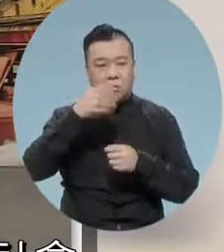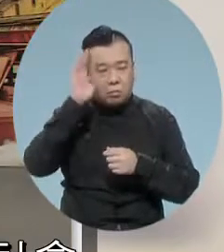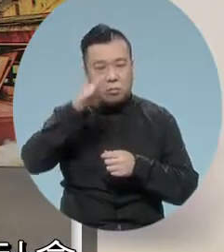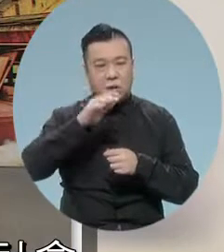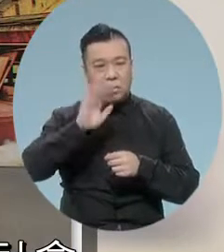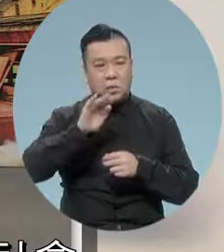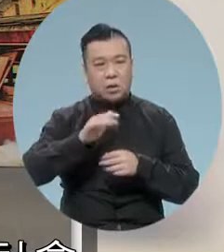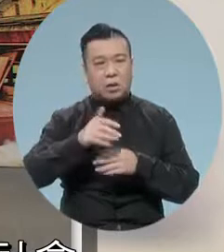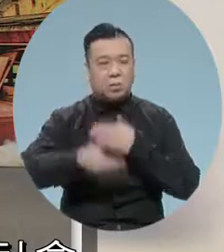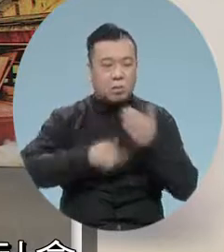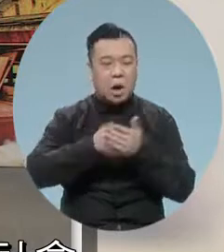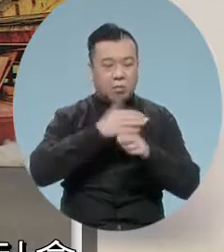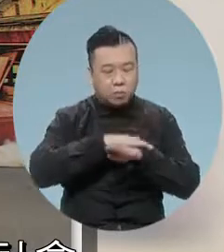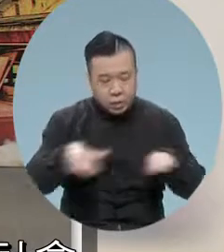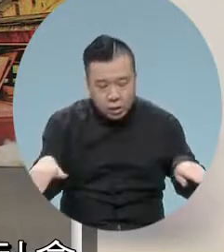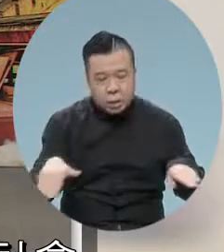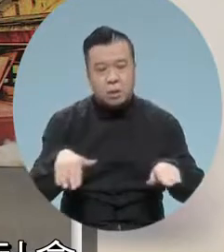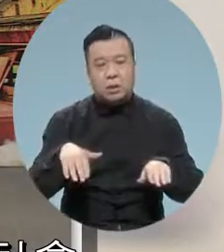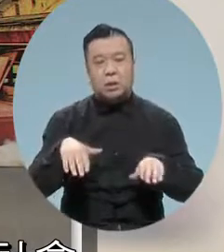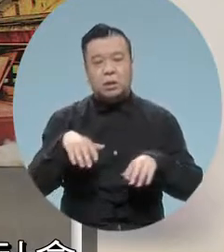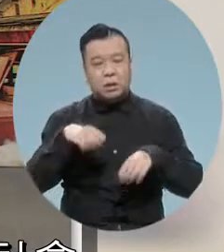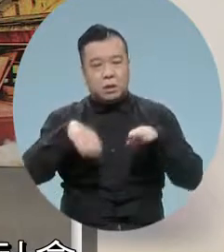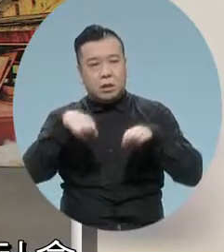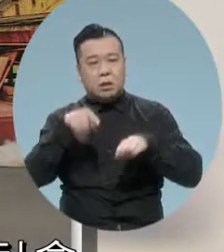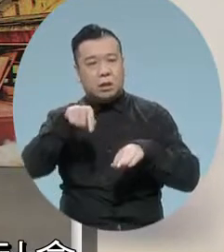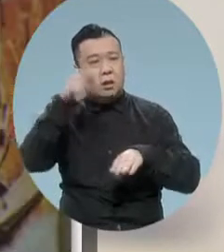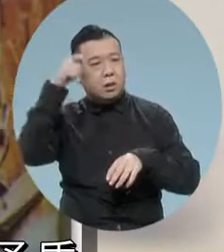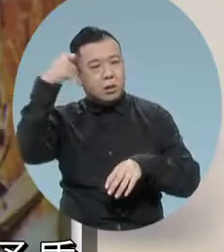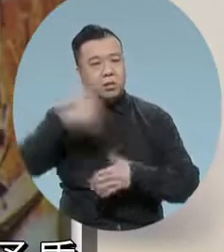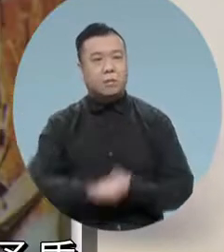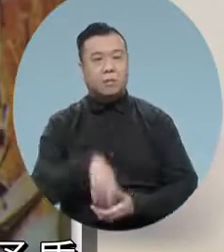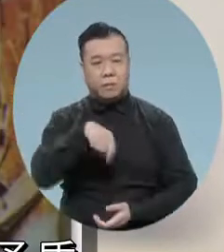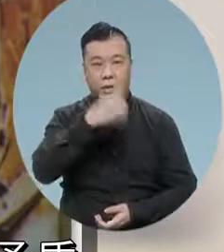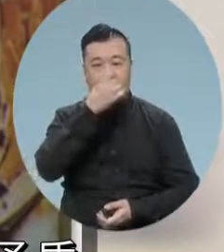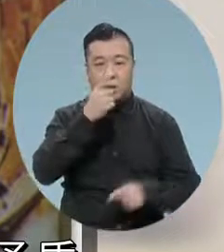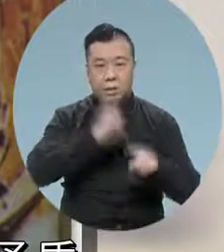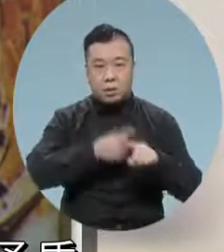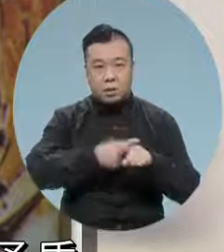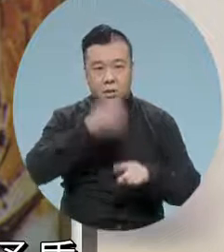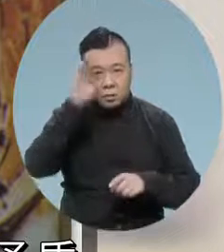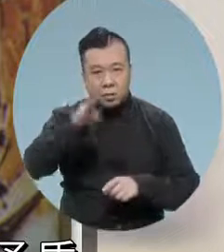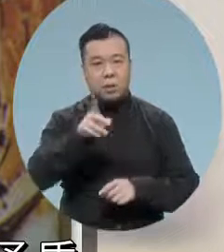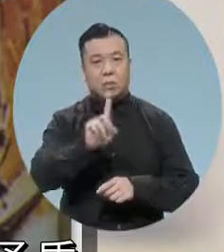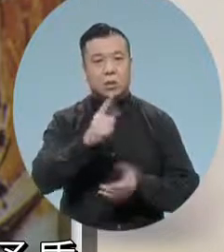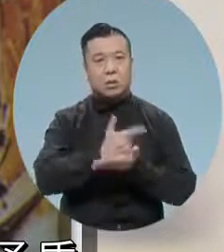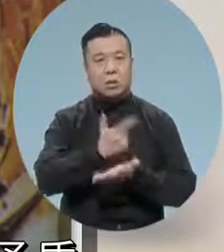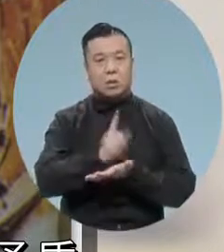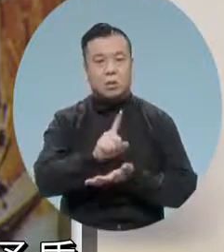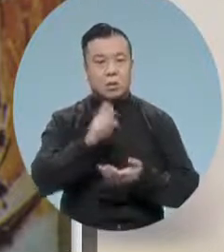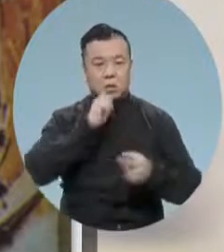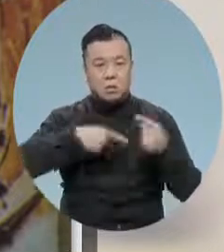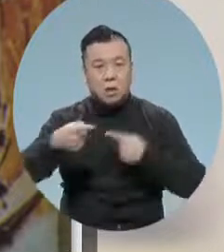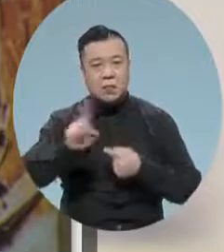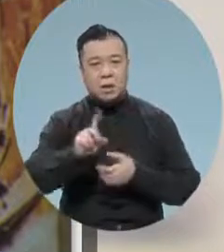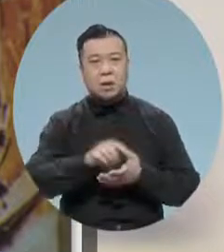日咧，去翻一個比較平靜啲嘅、平衡啲嘅社會。香港真真正正未來嘅日子，最大嘅深層次矛